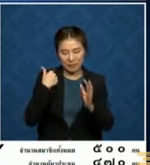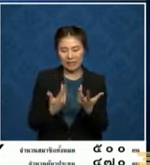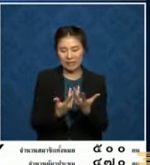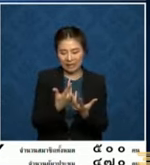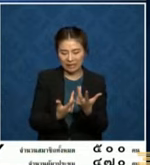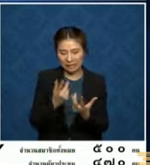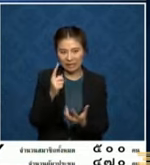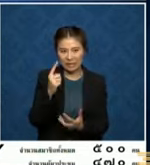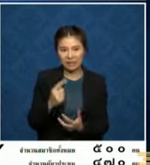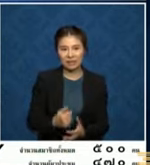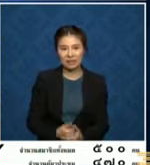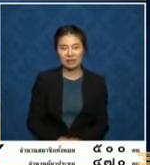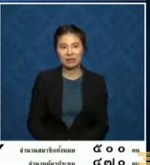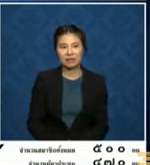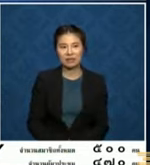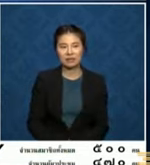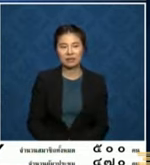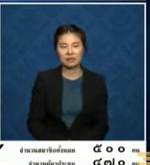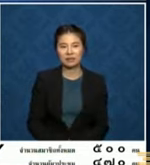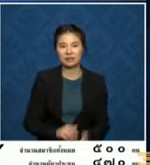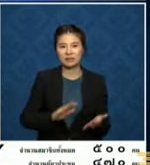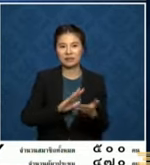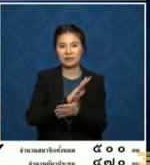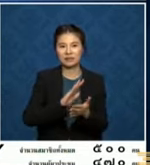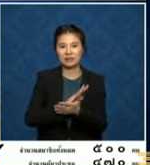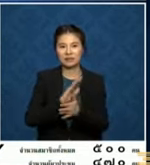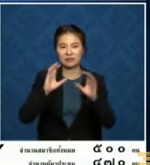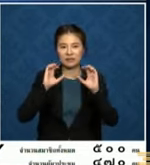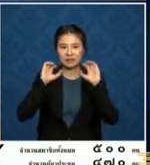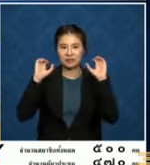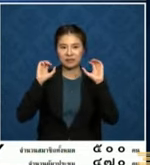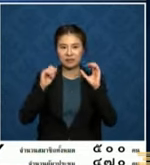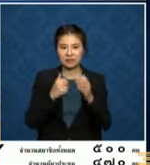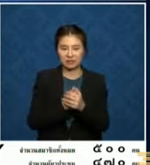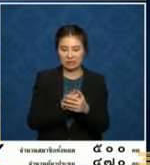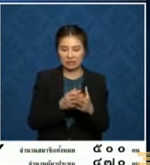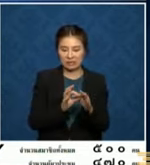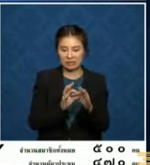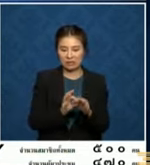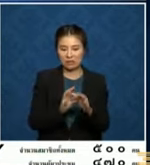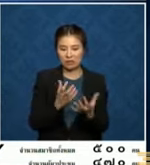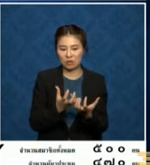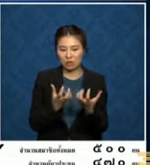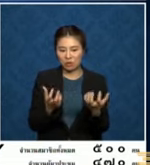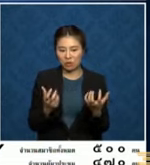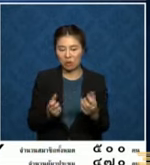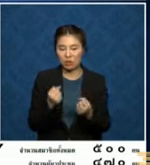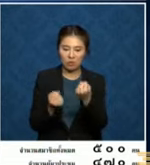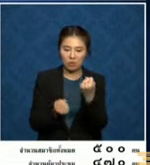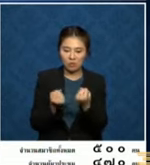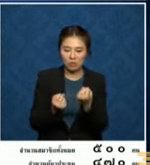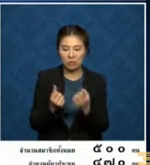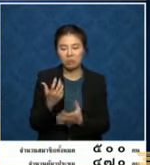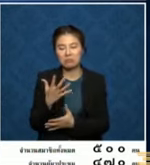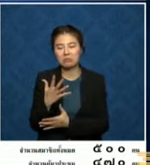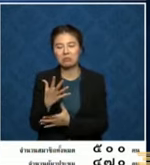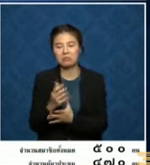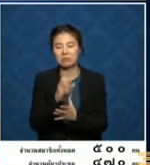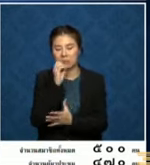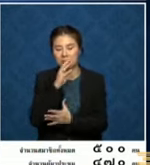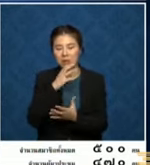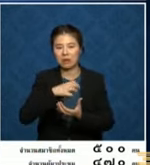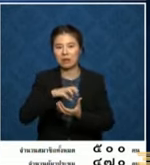ฮะผมอันนี้ผมเอาเอกสารราชการผมไม่ได้เอาบัญชีทรัพย์สินของท่านลด50ล้านอะไรที่ก็เอามาพูดนะฮะเพ